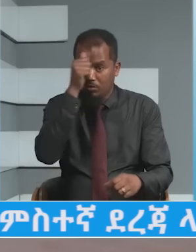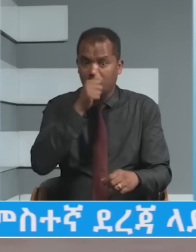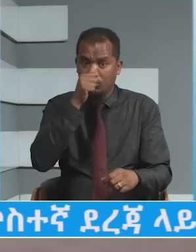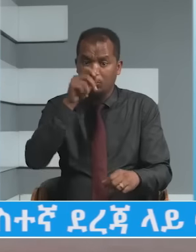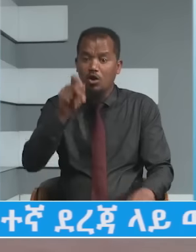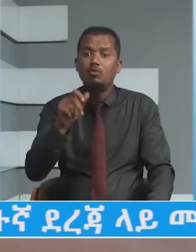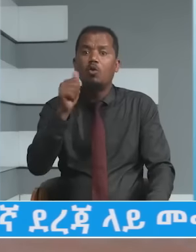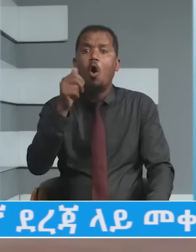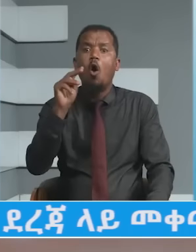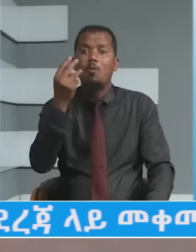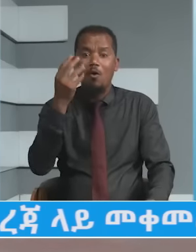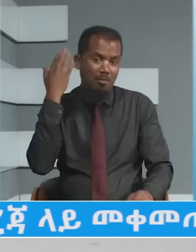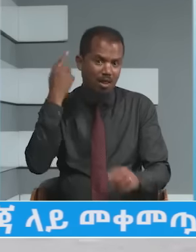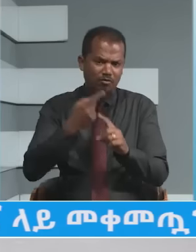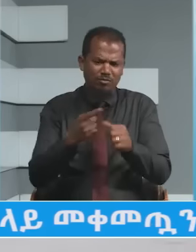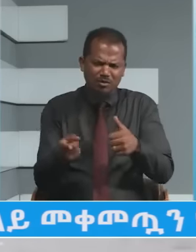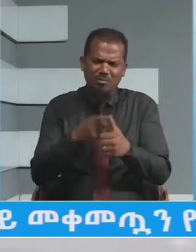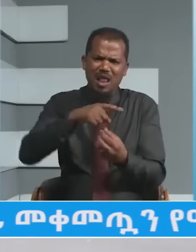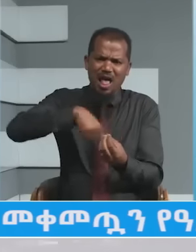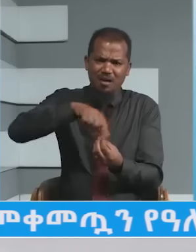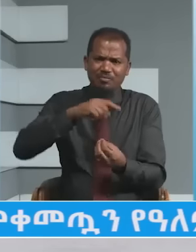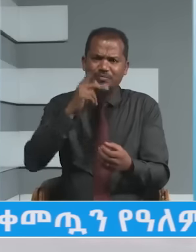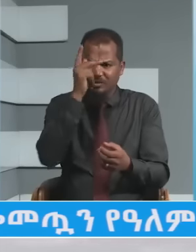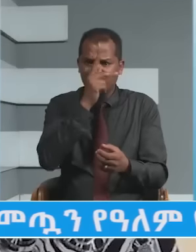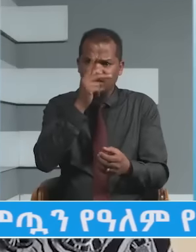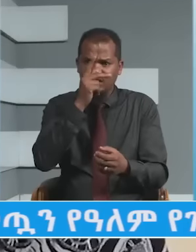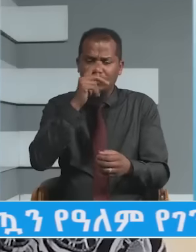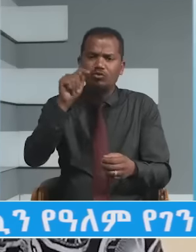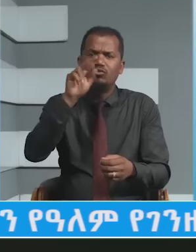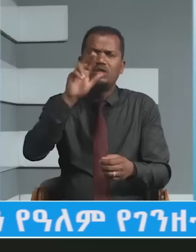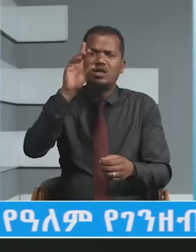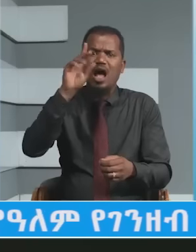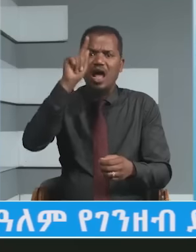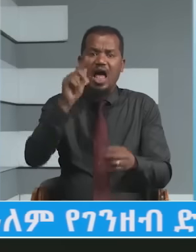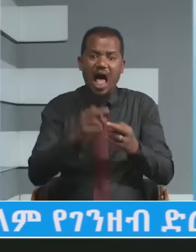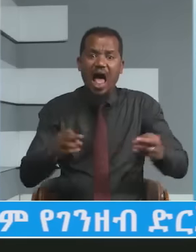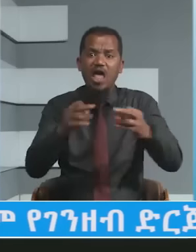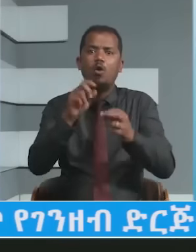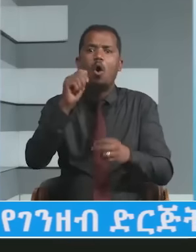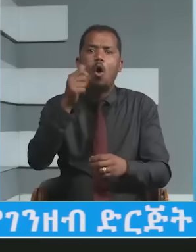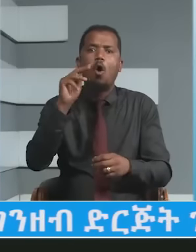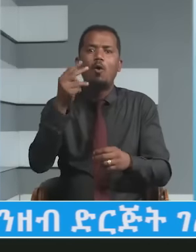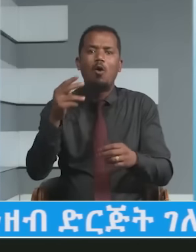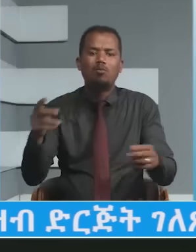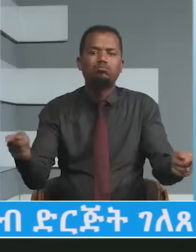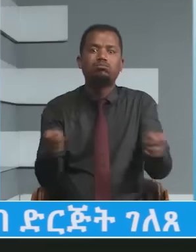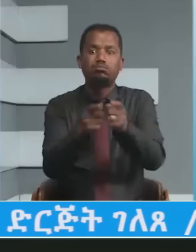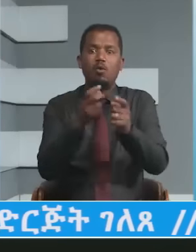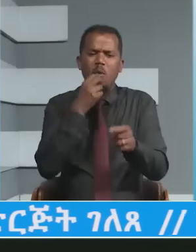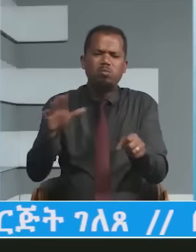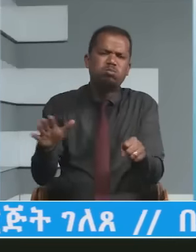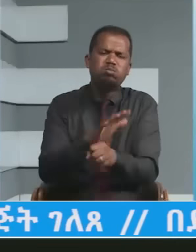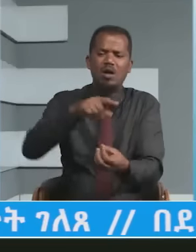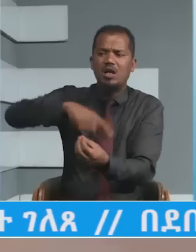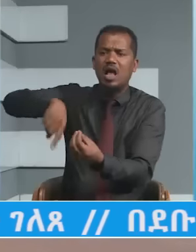በደቡብ ኢትዮጵያ ደቡብ ኦሞ ዞን ባለፈው ወር መጀመሪያ አካባቢ የኬንያው ቱርካና ሐይቅና ኦሞ ወንዝ ተቀላቅለው በፈጠሩት የውሃ